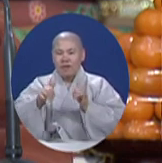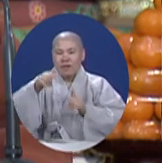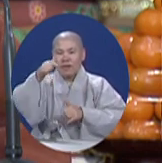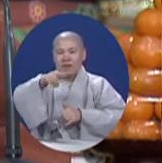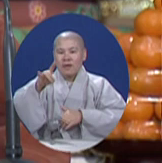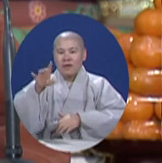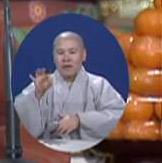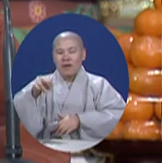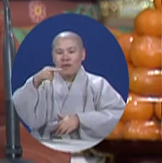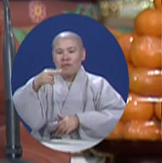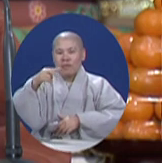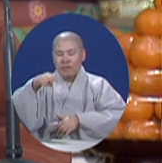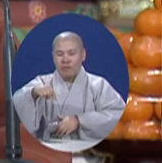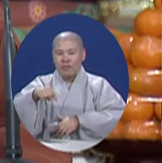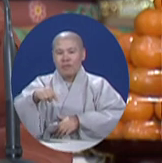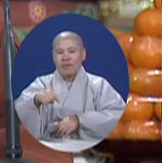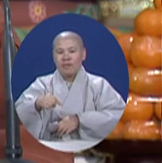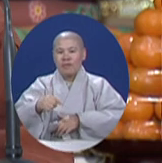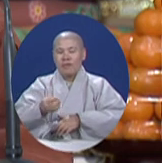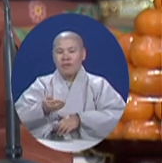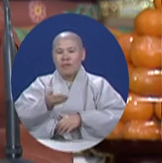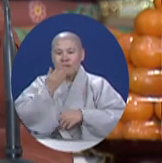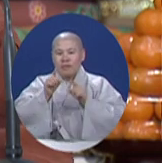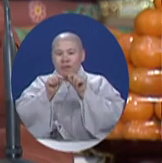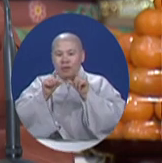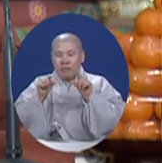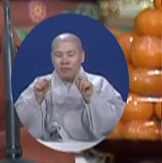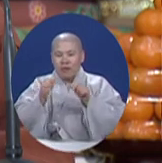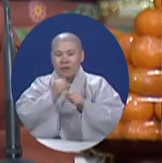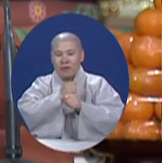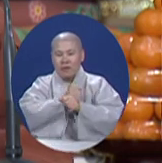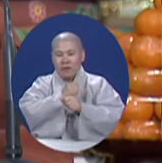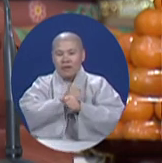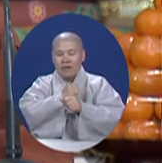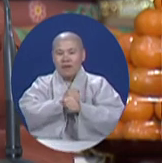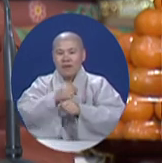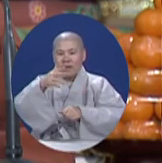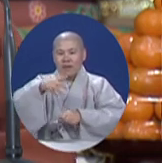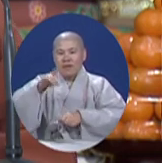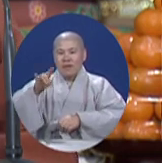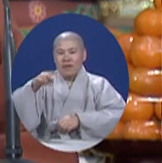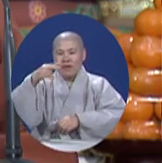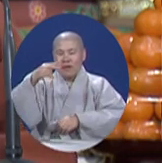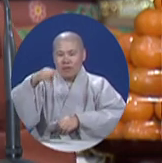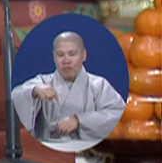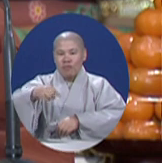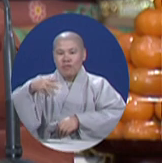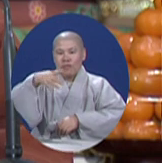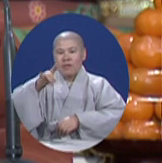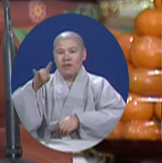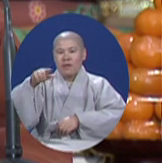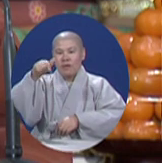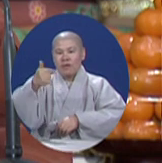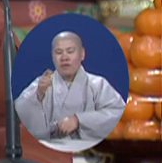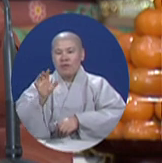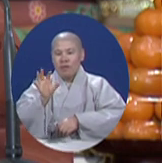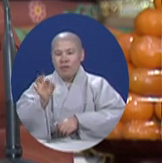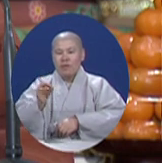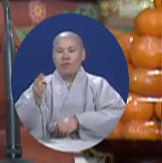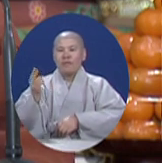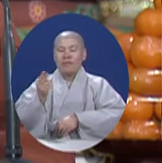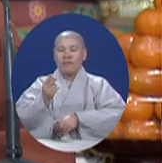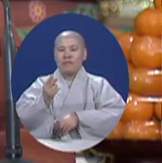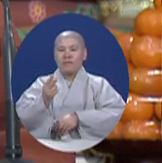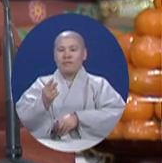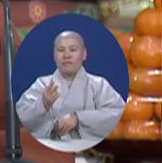그럽니다. 또 나물 무치는 분을 채두라고 그러고요. 채공이라고도 하고,